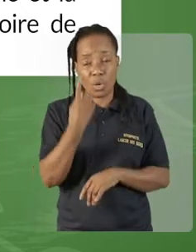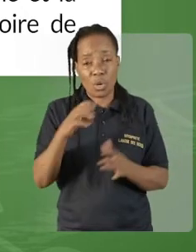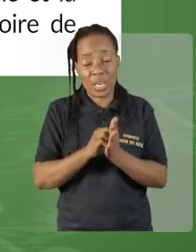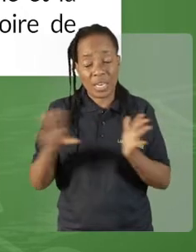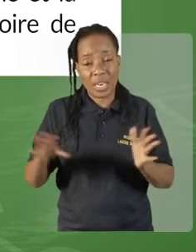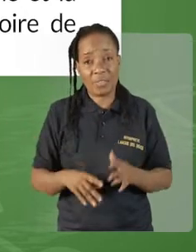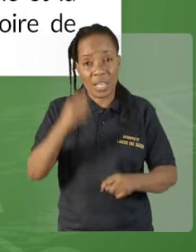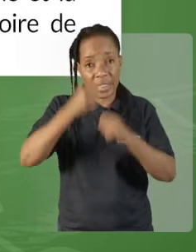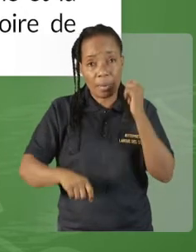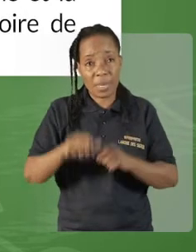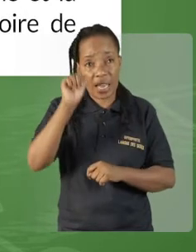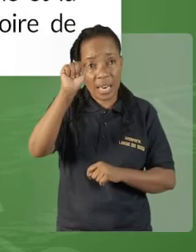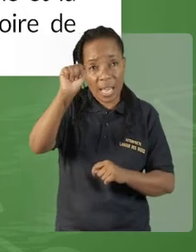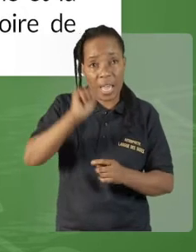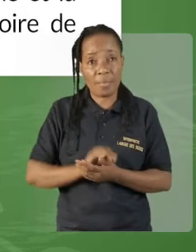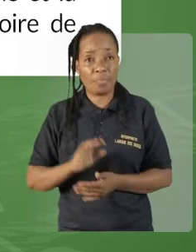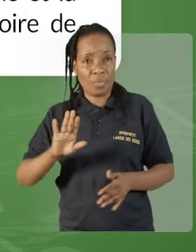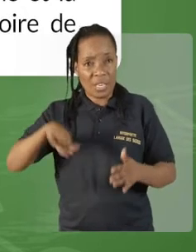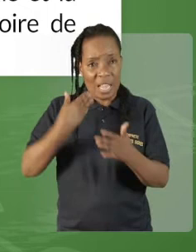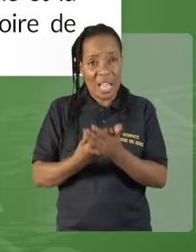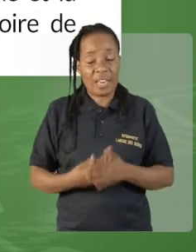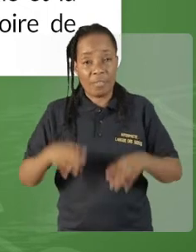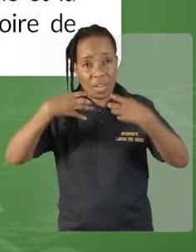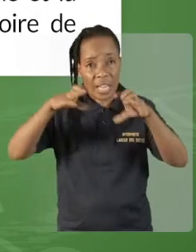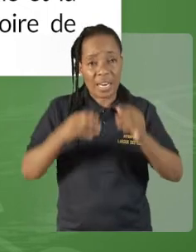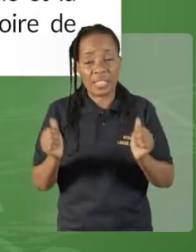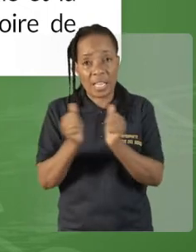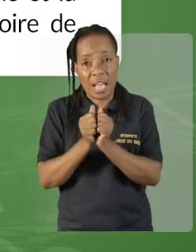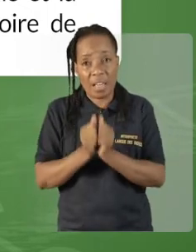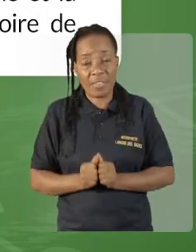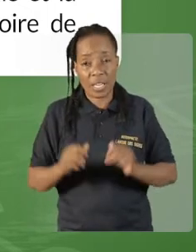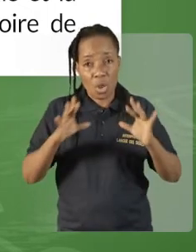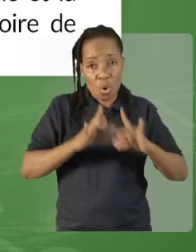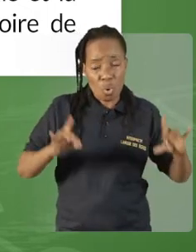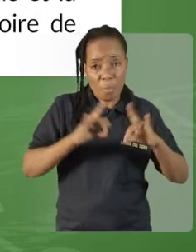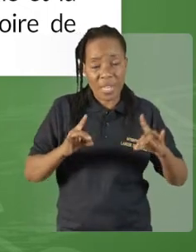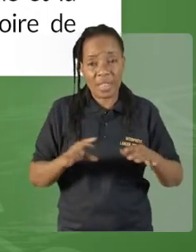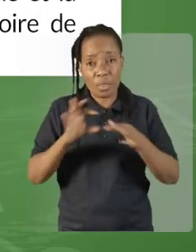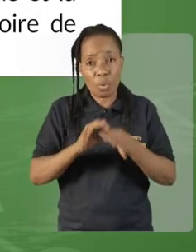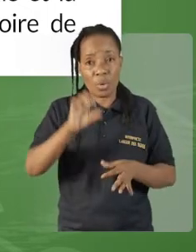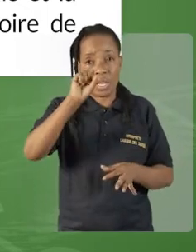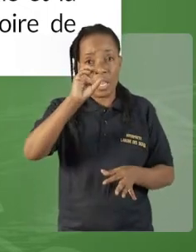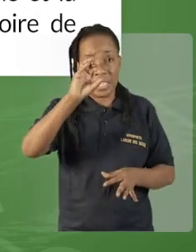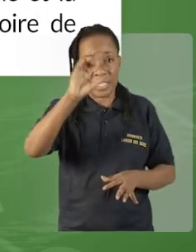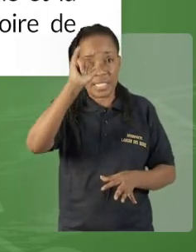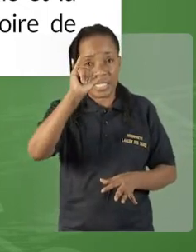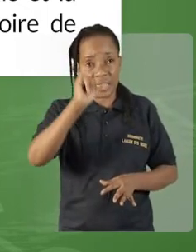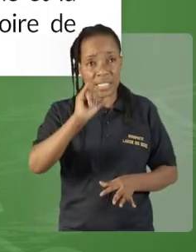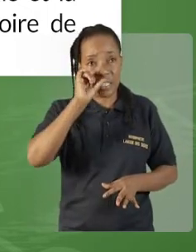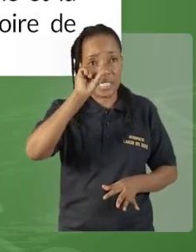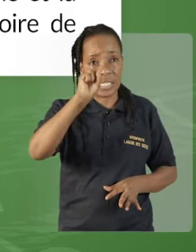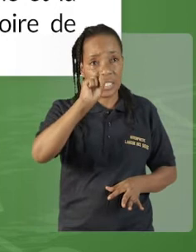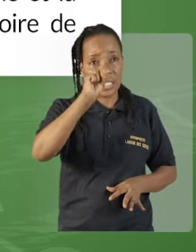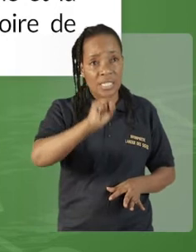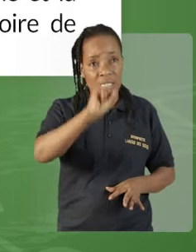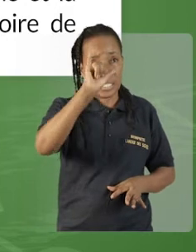Bingerville arrive en classe avec le mythe de Sisyphe, œuvre